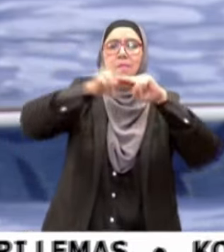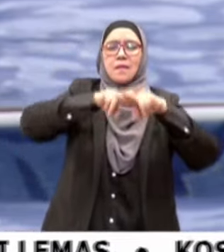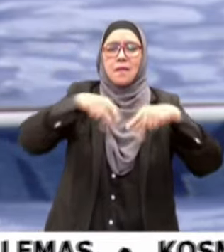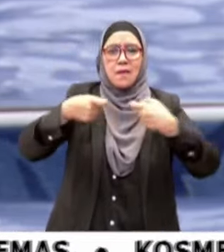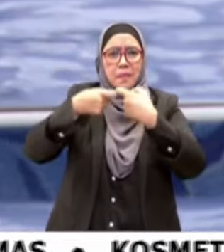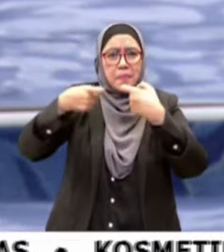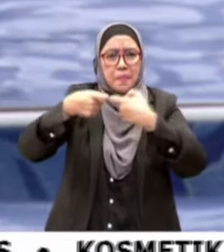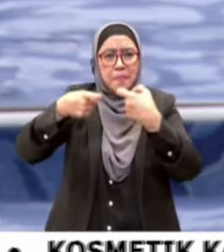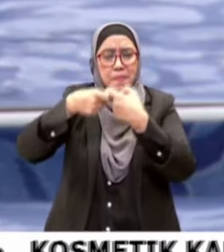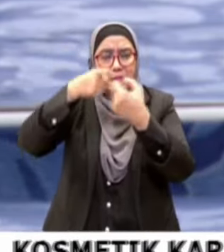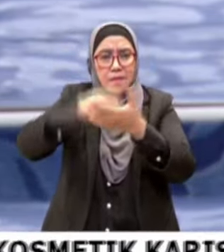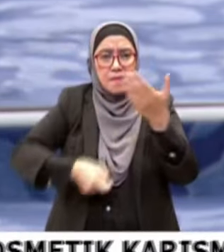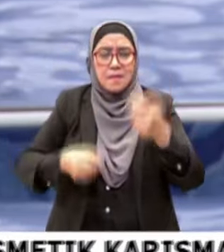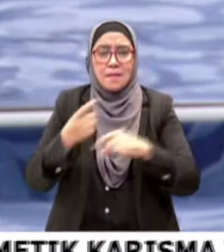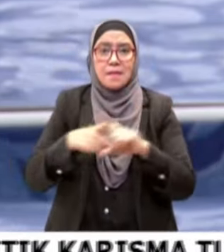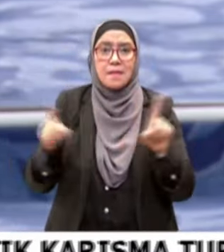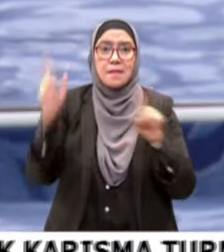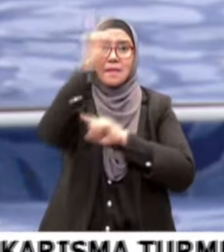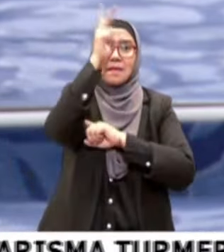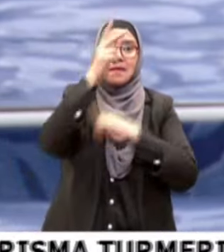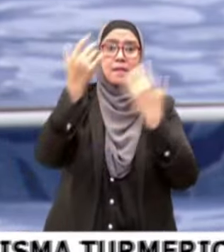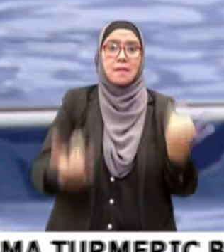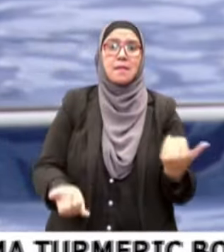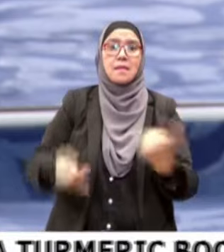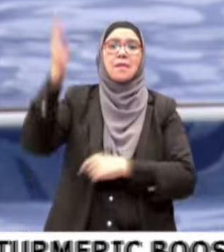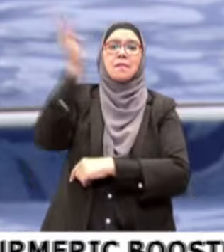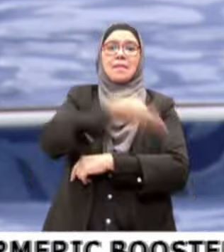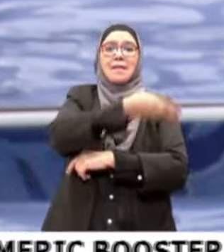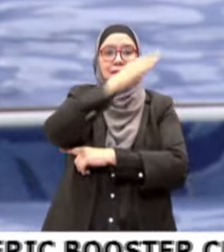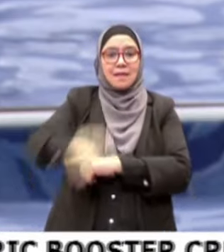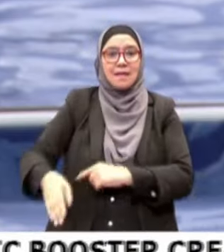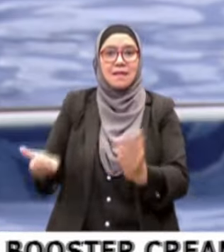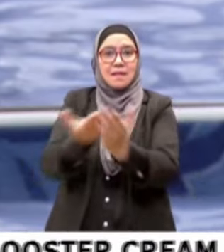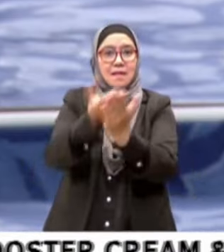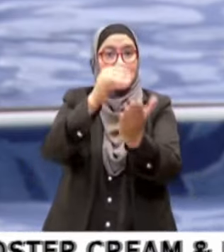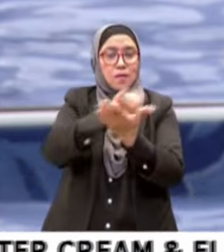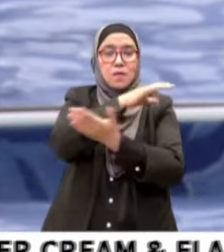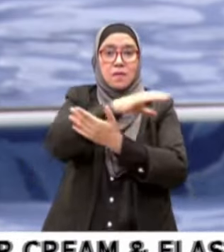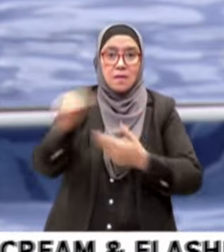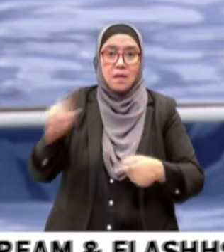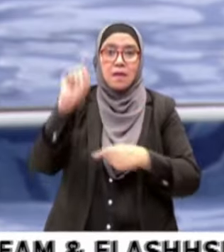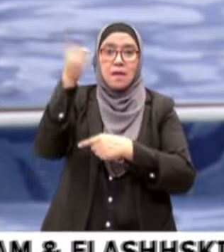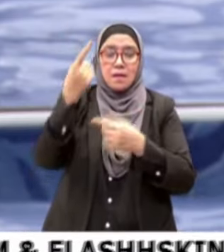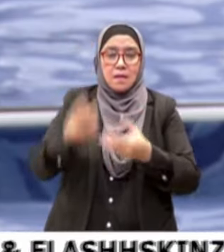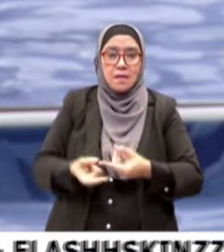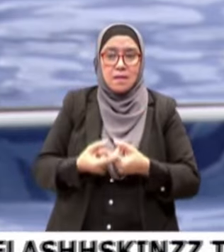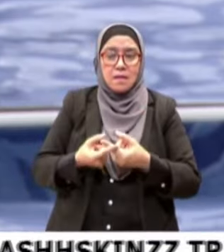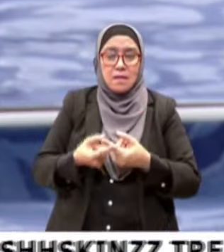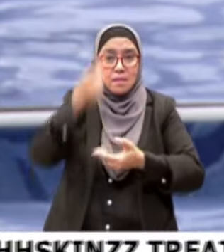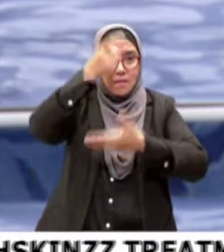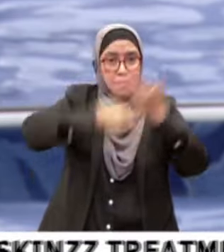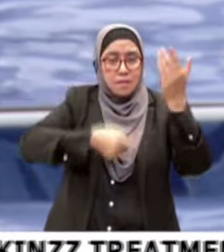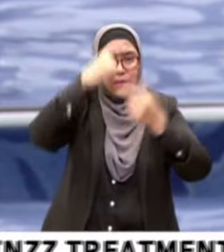sekarang telah membatalkan karangan itu dan mengenalkan hanya kepada golongan